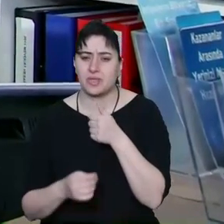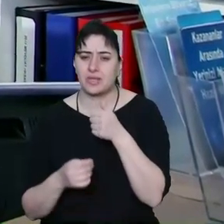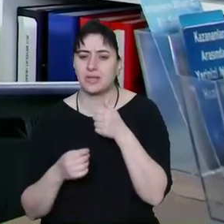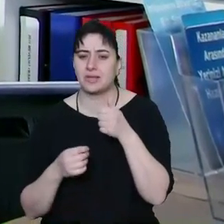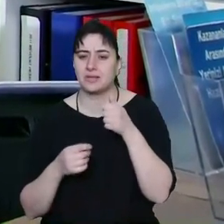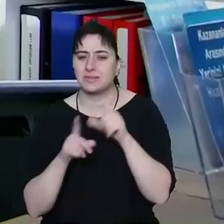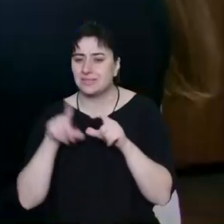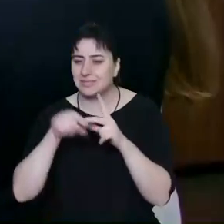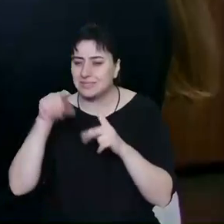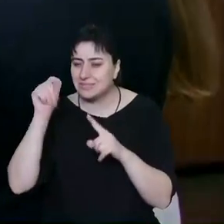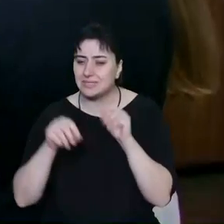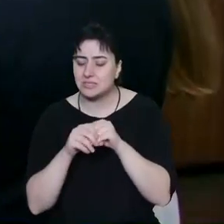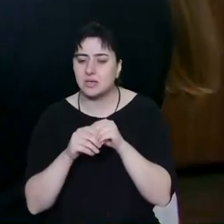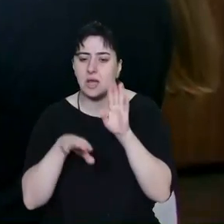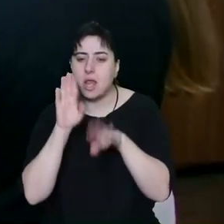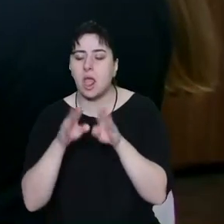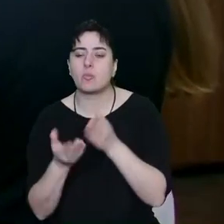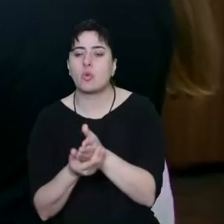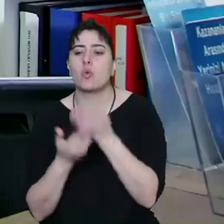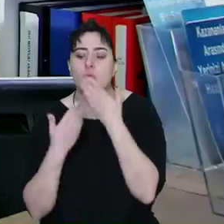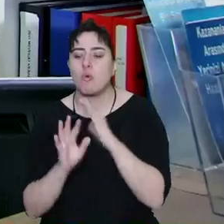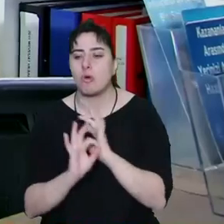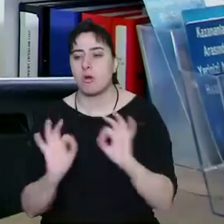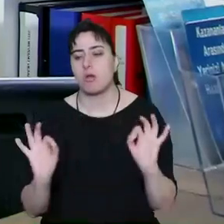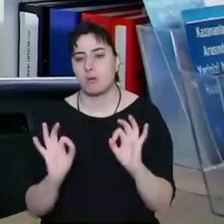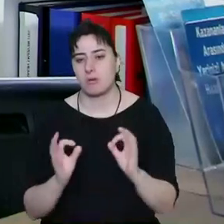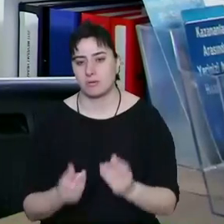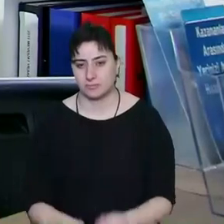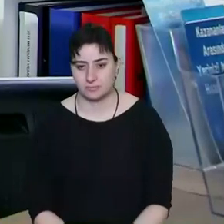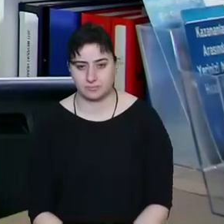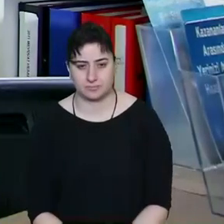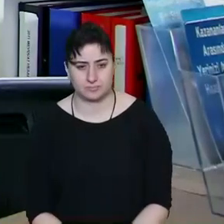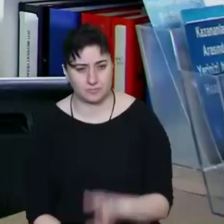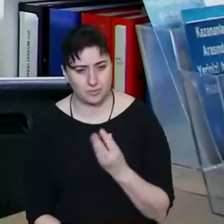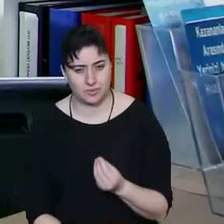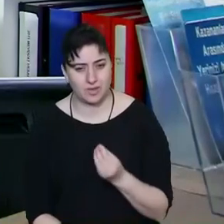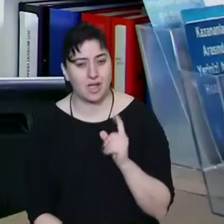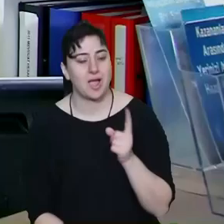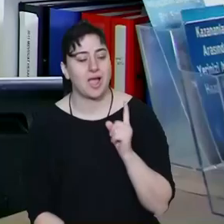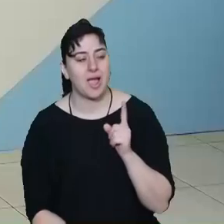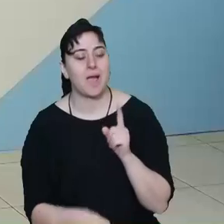reklam girmeyecekmiş. Doğrudur, olabilir. Bir dakika.